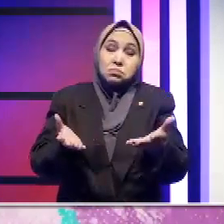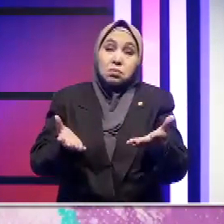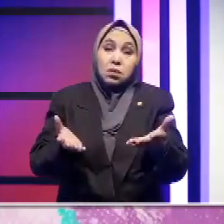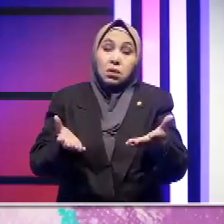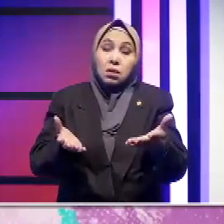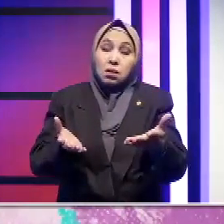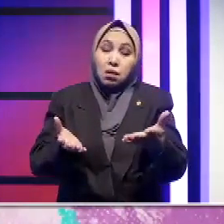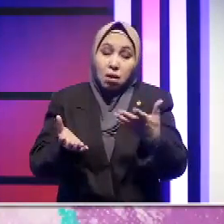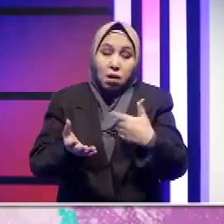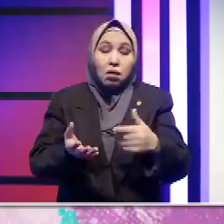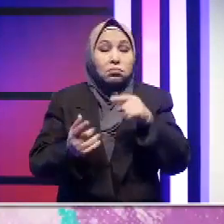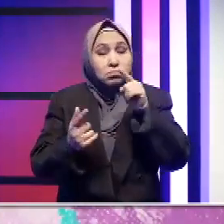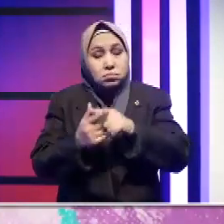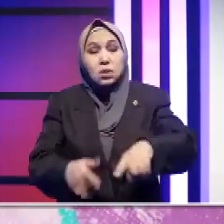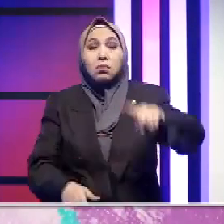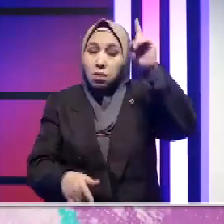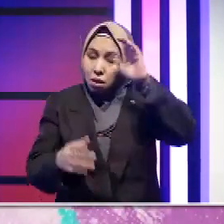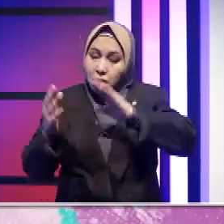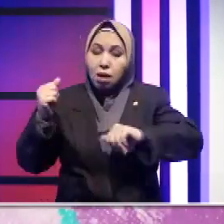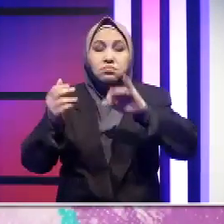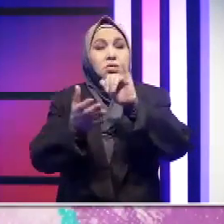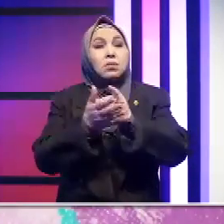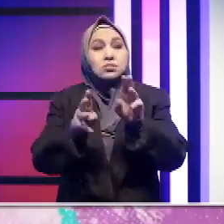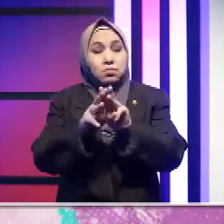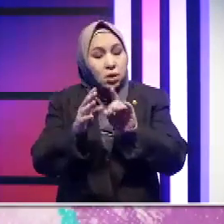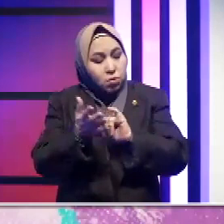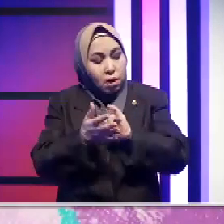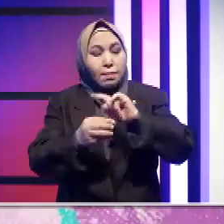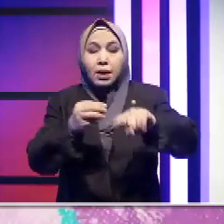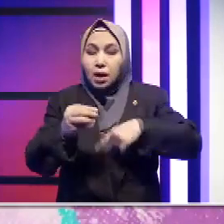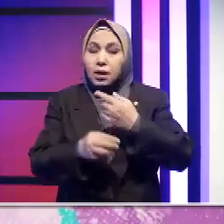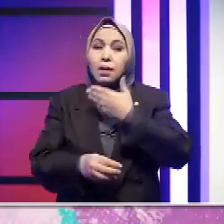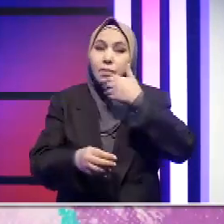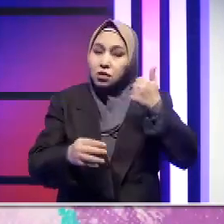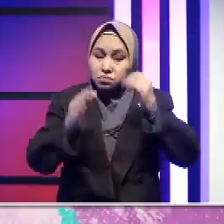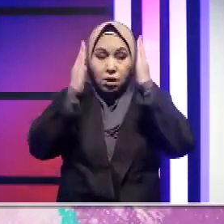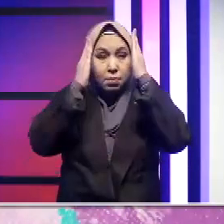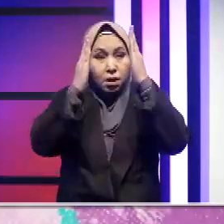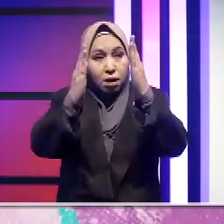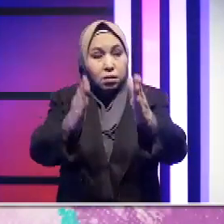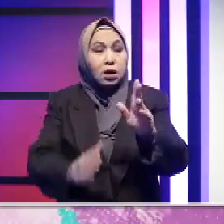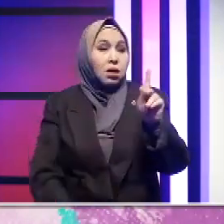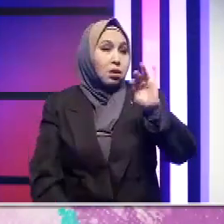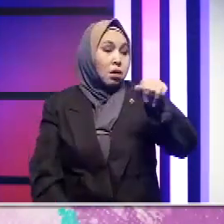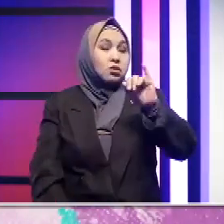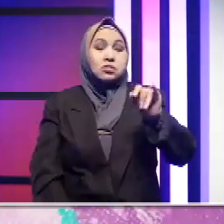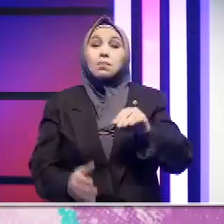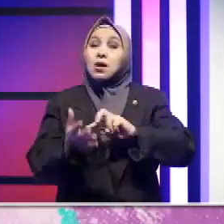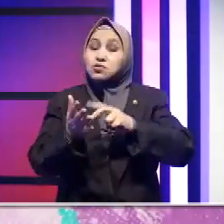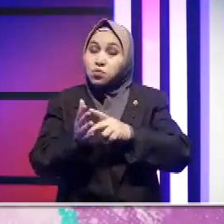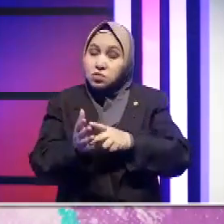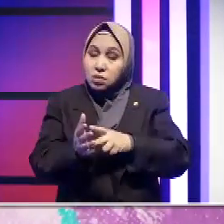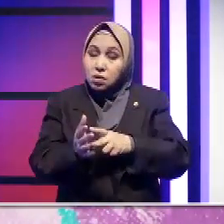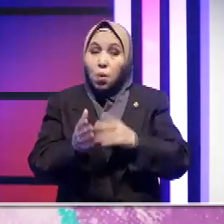Ya Allah Subhana pedal gas misalnya jadi calo antara bekal yang menarik perhatian DJ reyzha nya susah maksudnya ialah